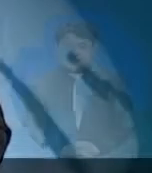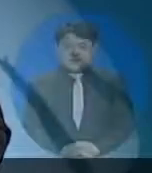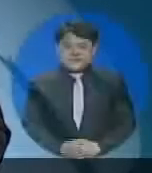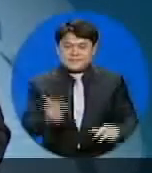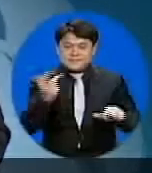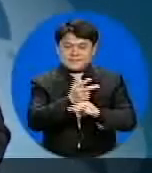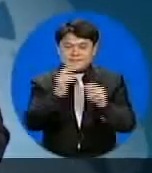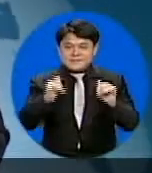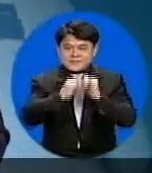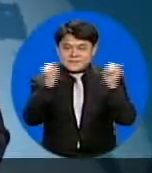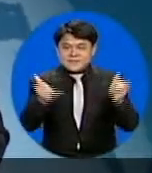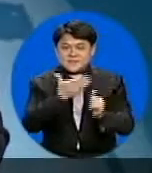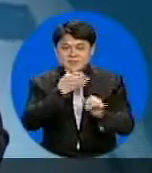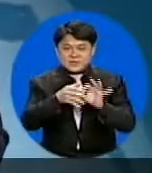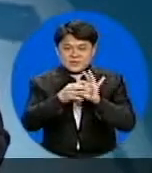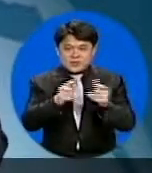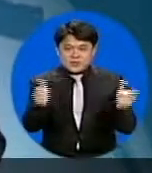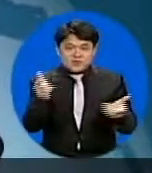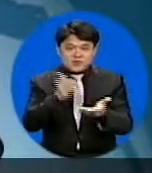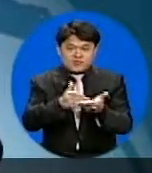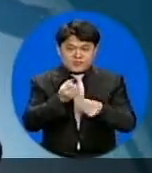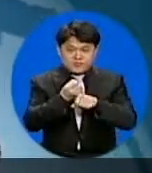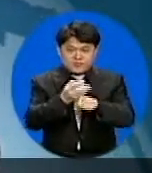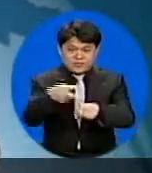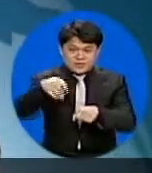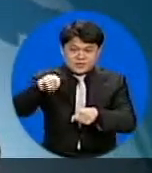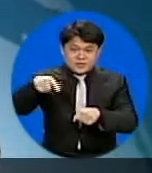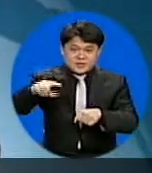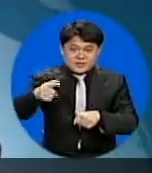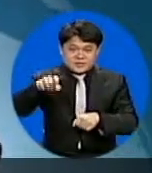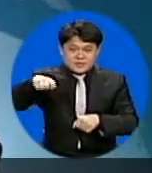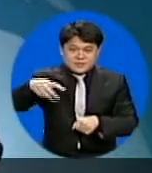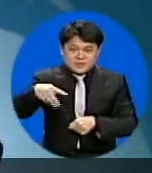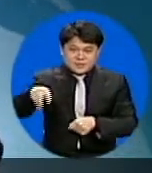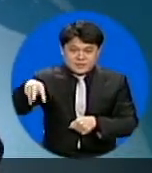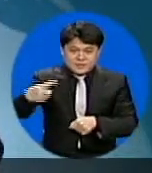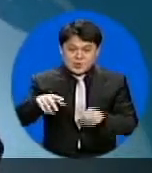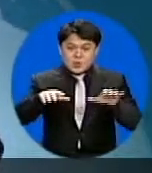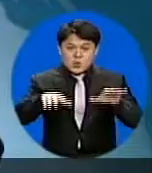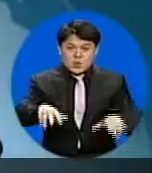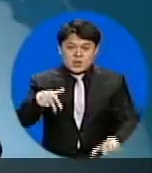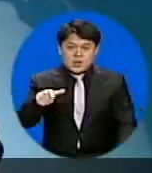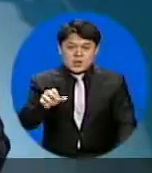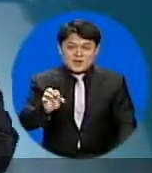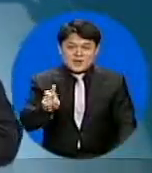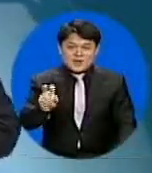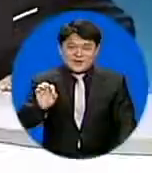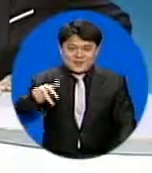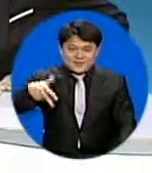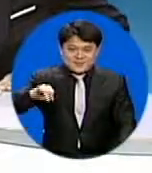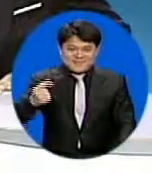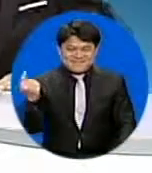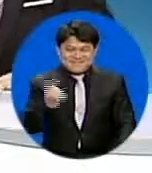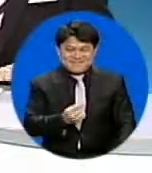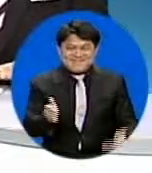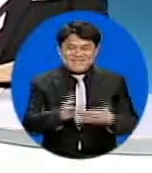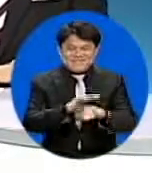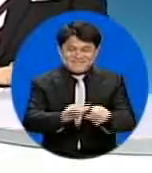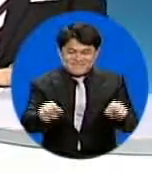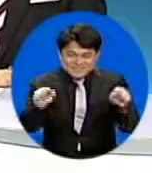한 주간의 사회복지계의 화제를 모아보는 시선플러스 시간입니다. 오늘도 위키프레스 정영진 편집장 나왔습니다. 안녕하십니까? 네, 안녕하세요.